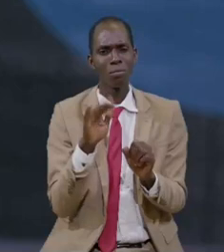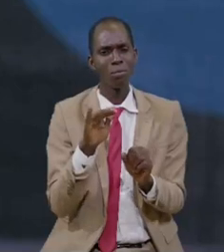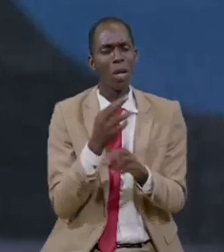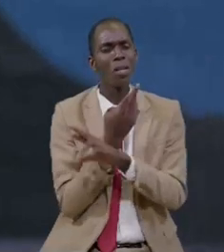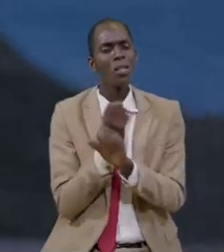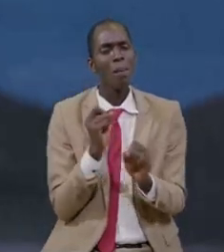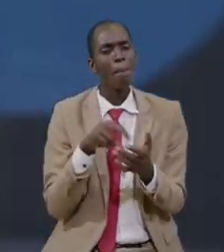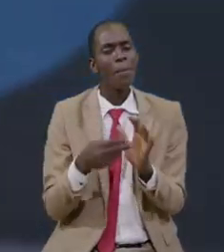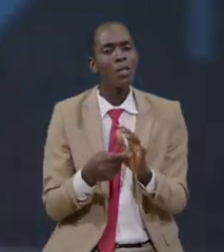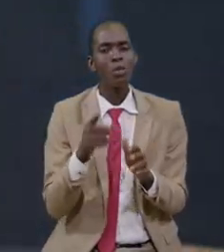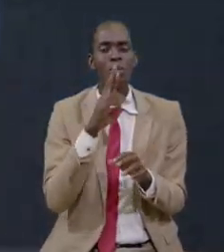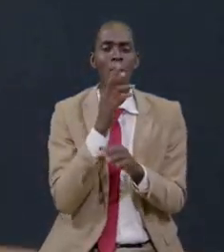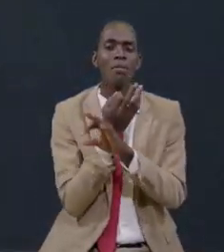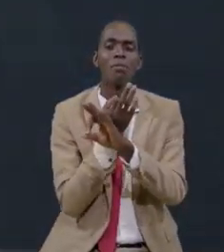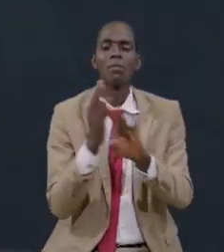la libération.